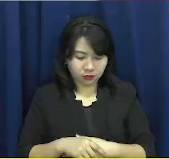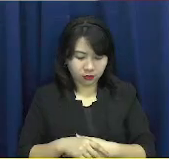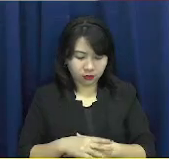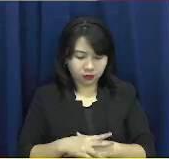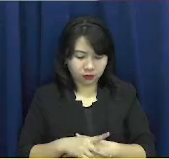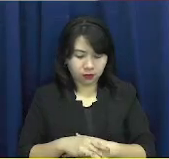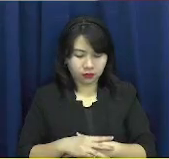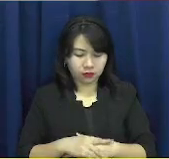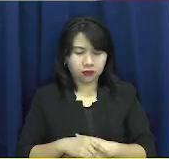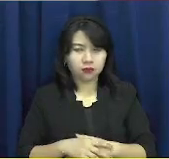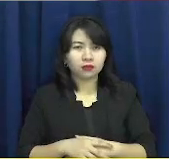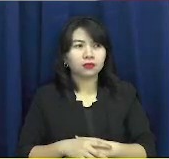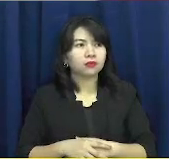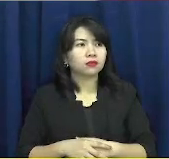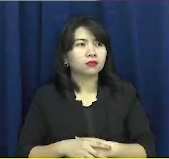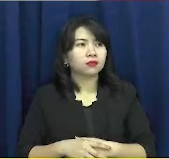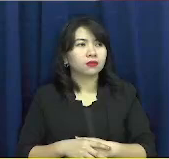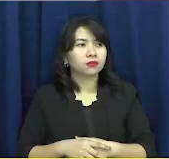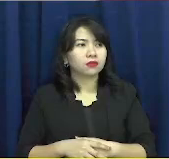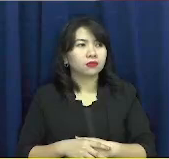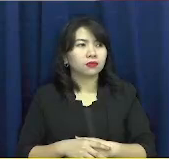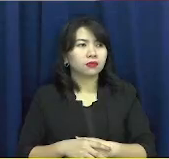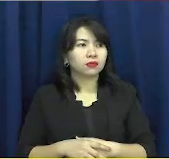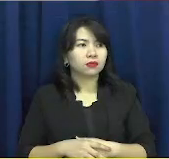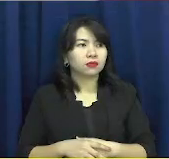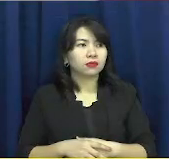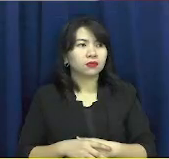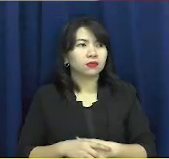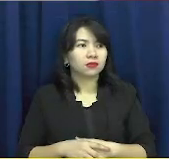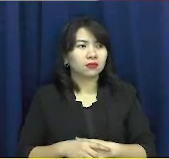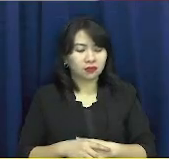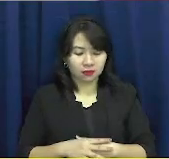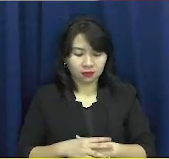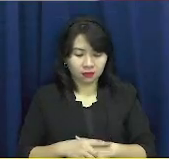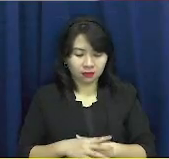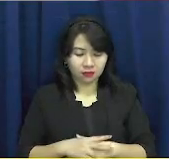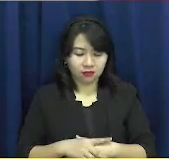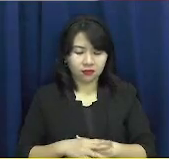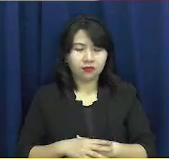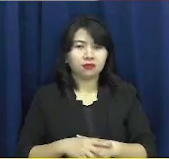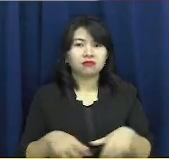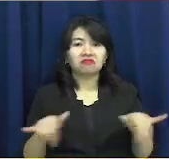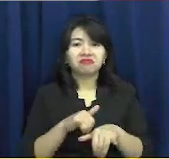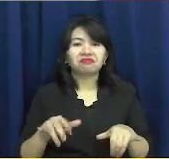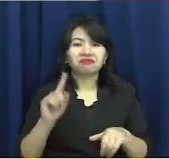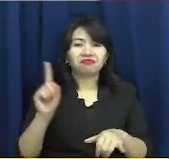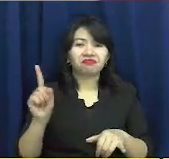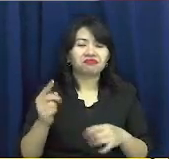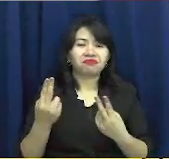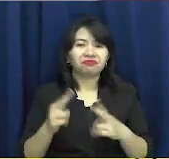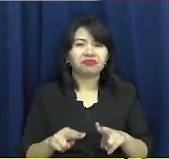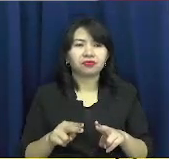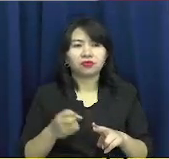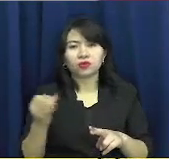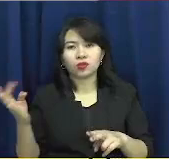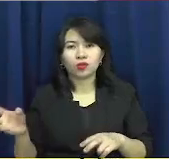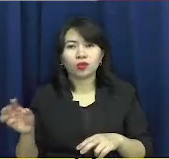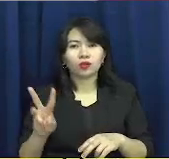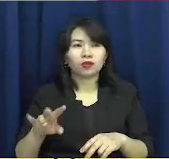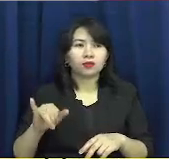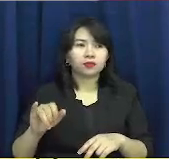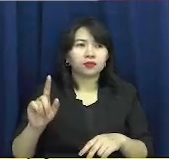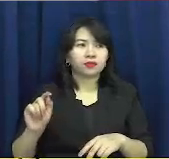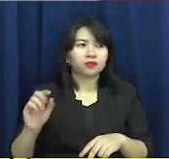yan, yung mga witchcraft, yung albularyo, business ng mga albularyo, para magpagamot ka doon sa albularyo, may kita yung